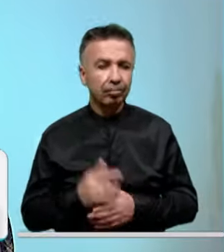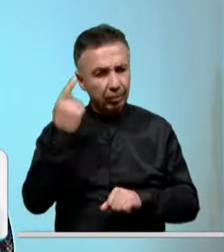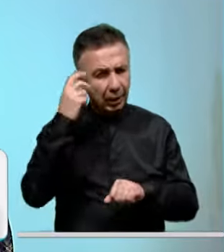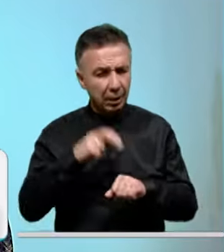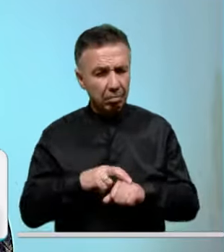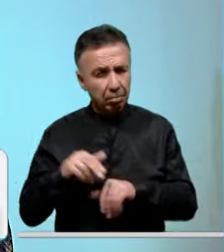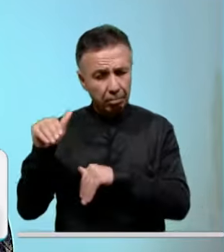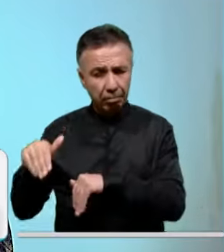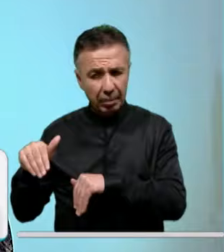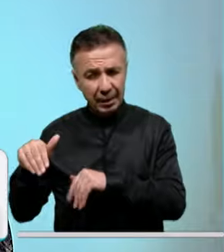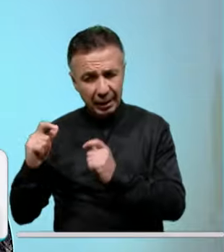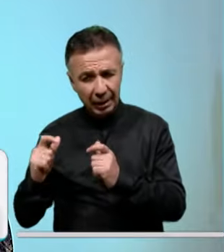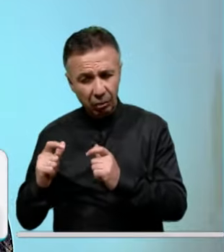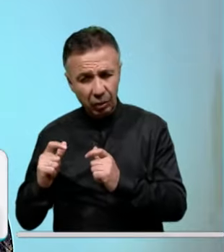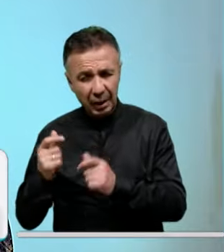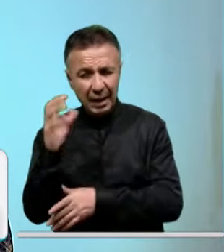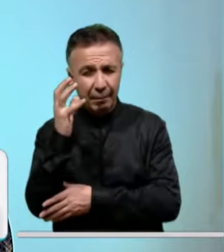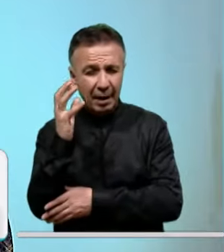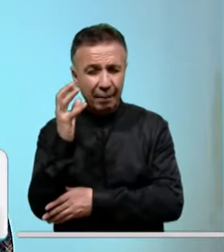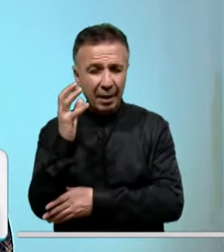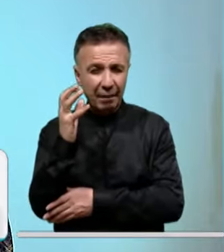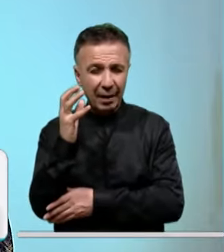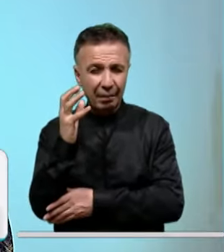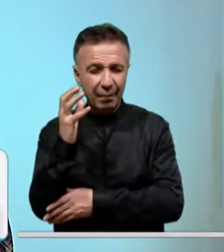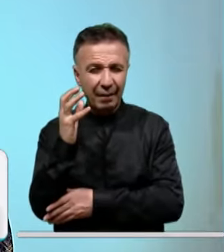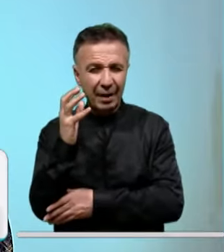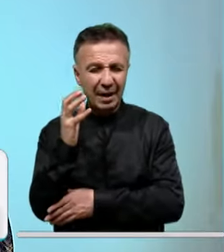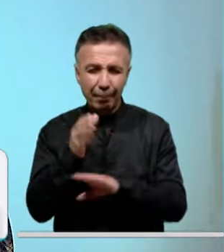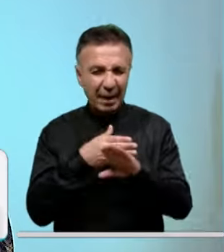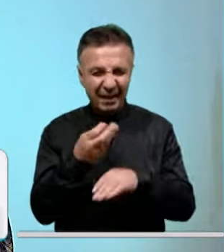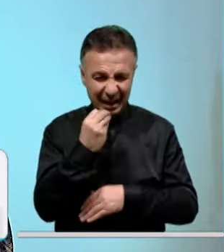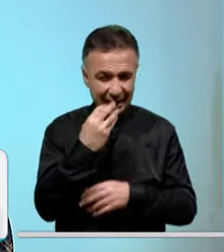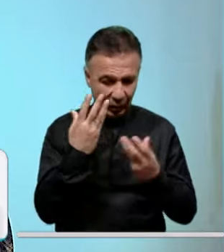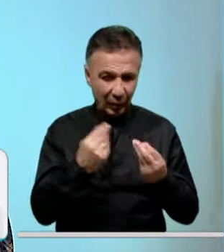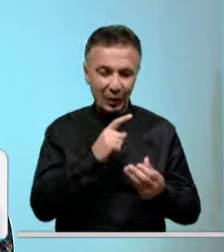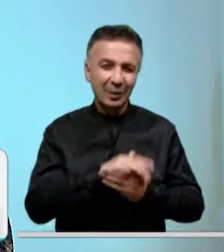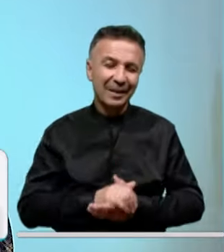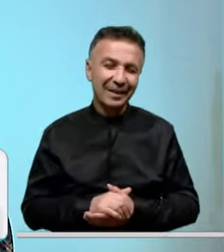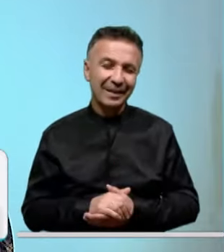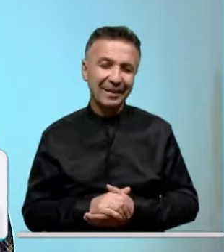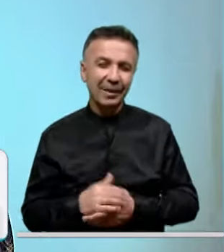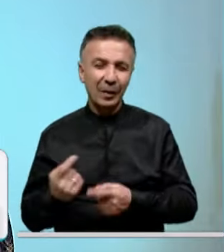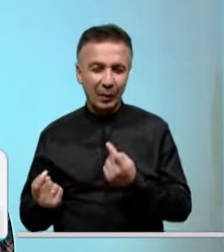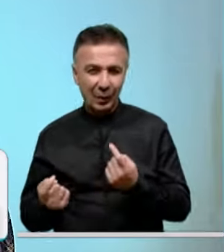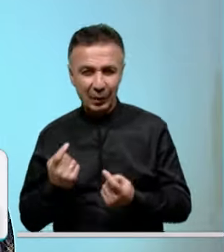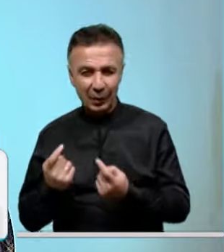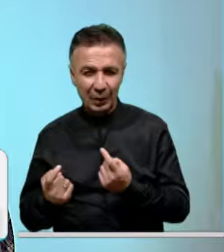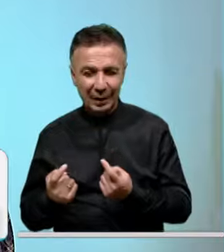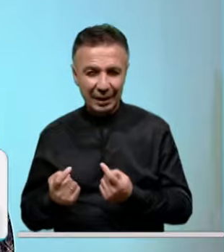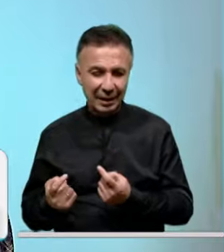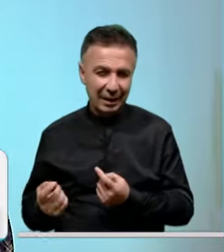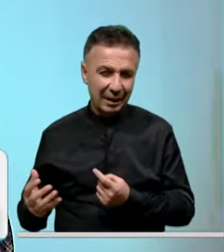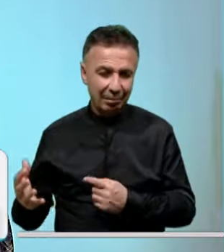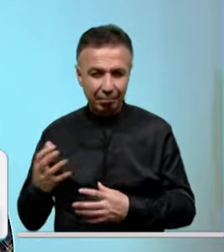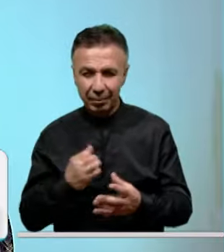peki mezarlıkta yetişen bir takım meyve ağaçlarındaki meyveleri yiyebilir miyiz? Bunu da sorarlar. Otlarını hadi biçmeyle